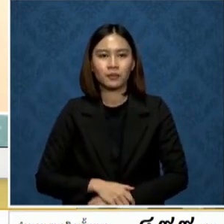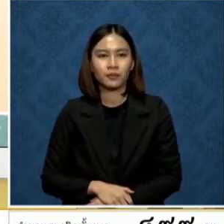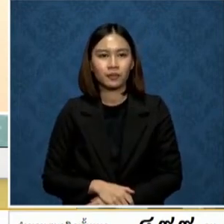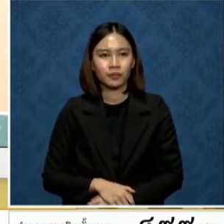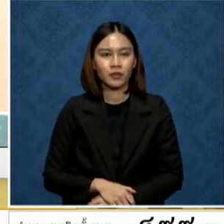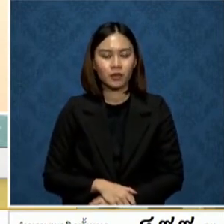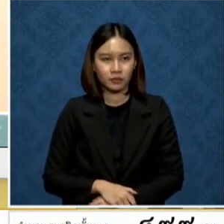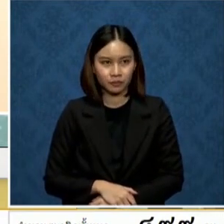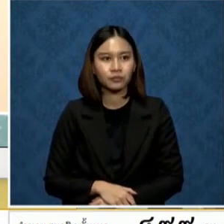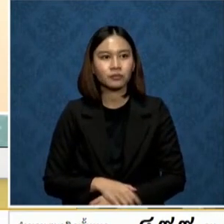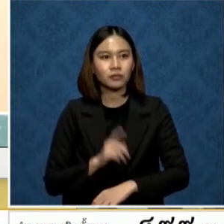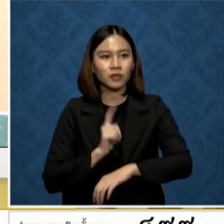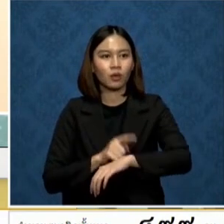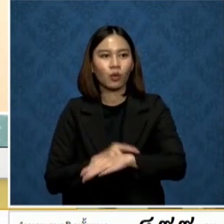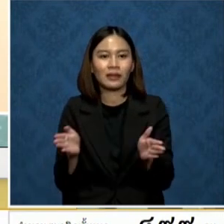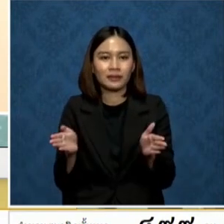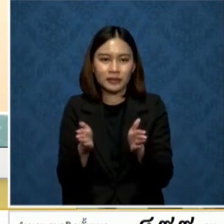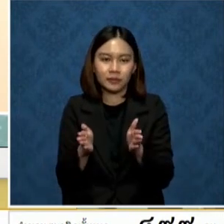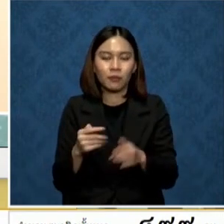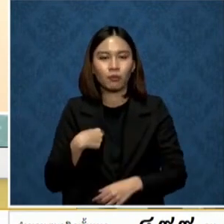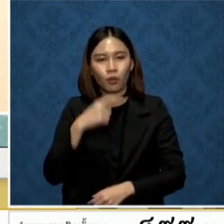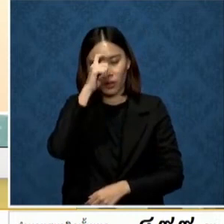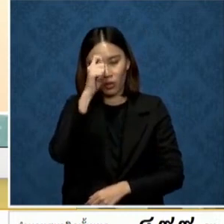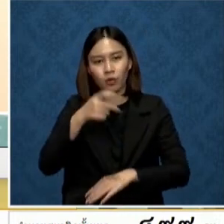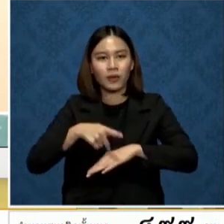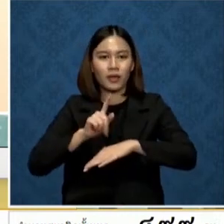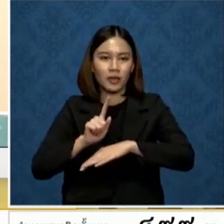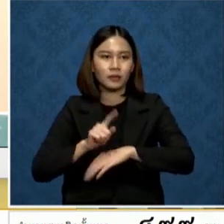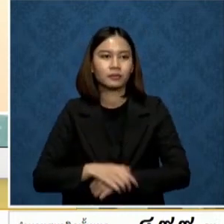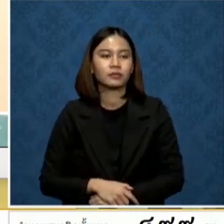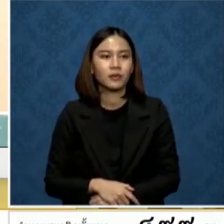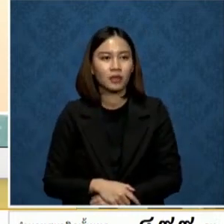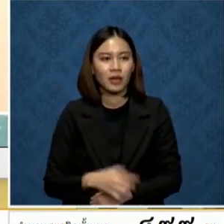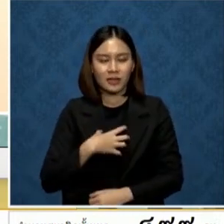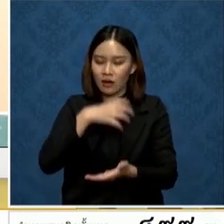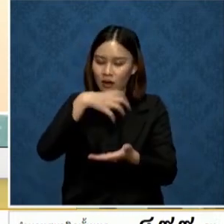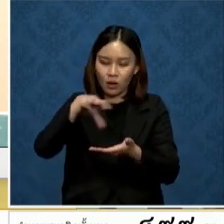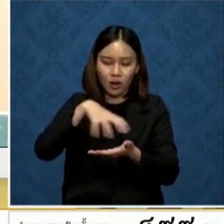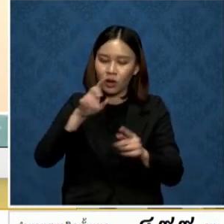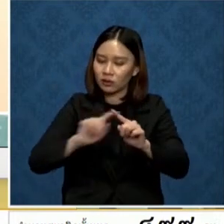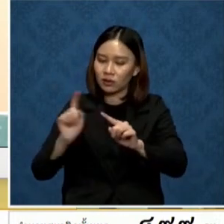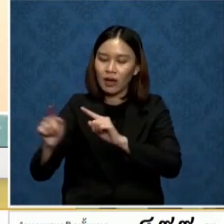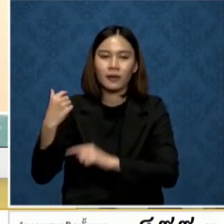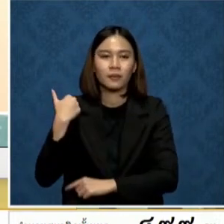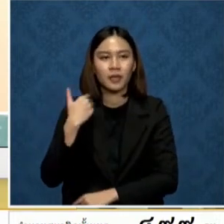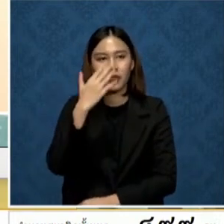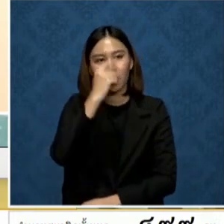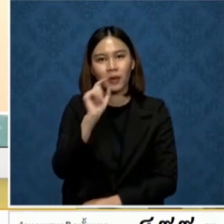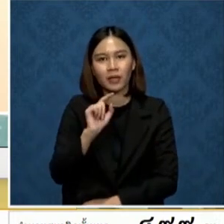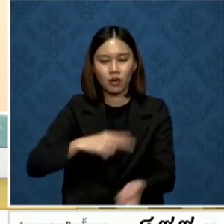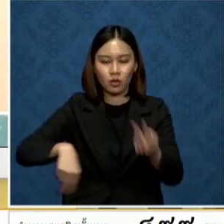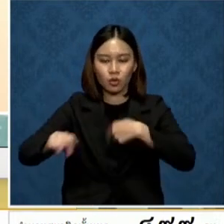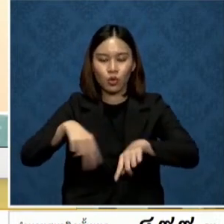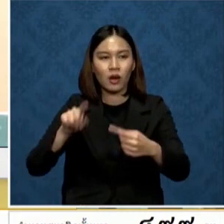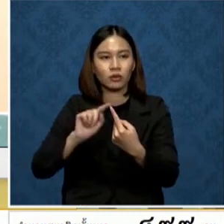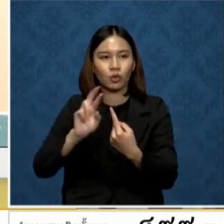ประธานที่เคารพครับด้วยเวลาค่อนข้างจำกัดผมก็เคารพในตัวประธานจริงๆก็อยากจะเล่าอะไรให้ฟังเยอะเพราะการปกครอง